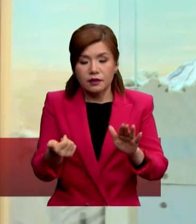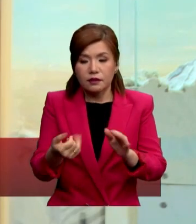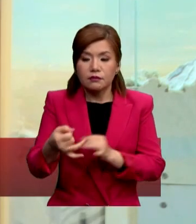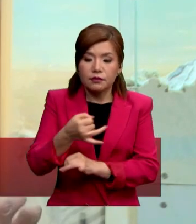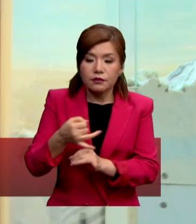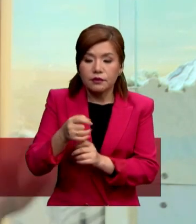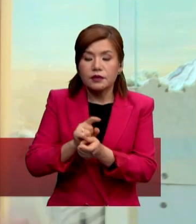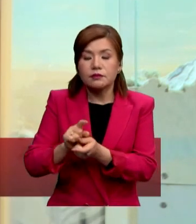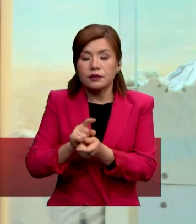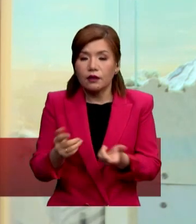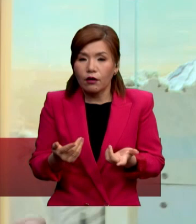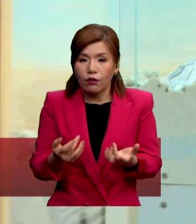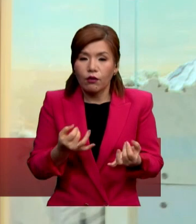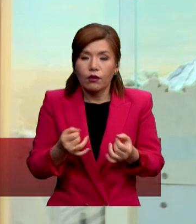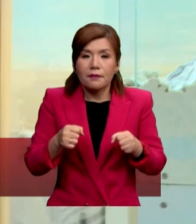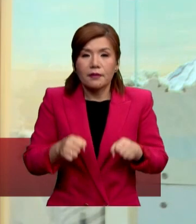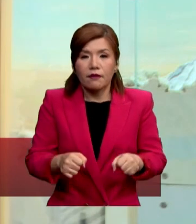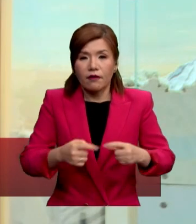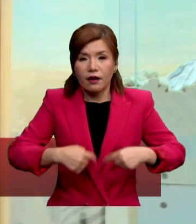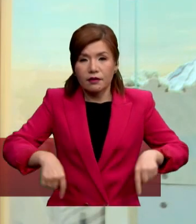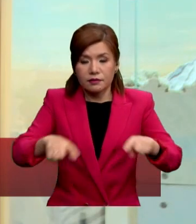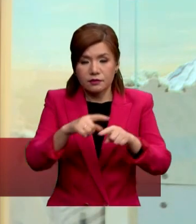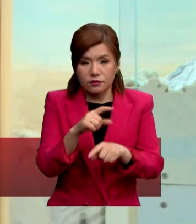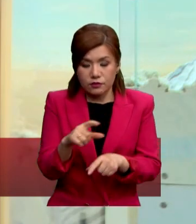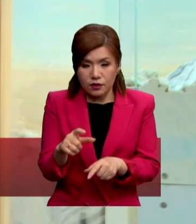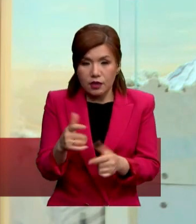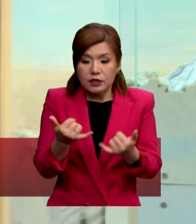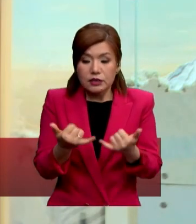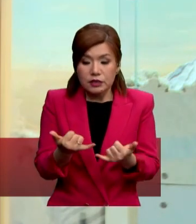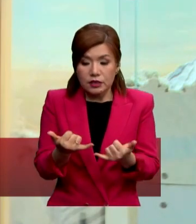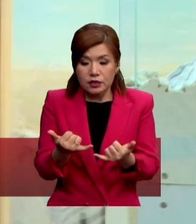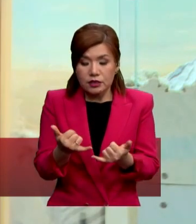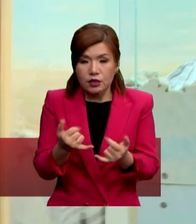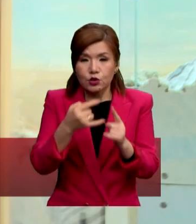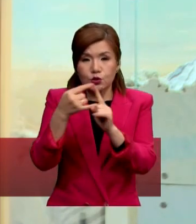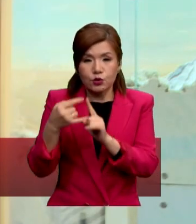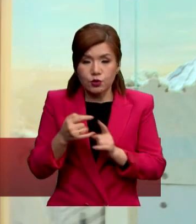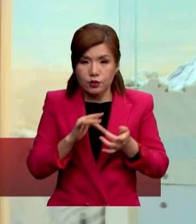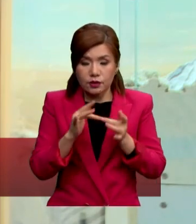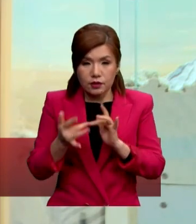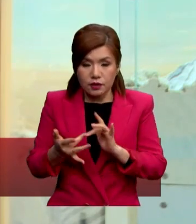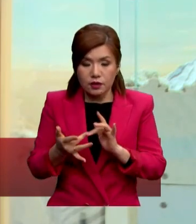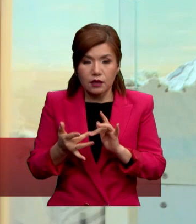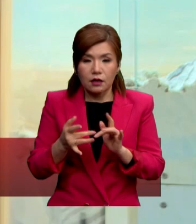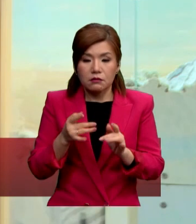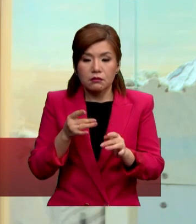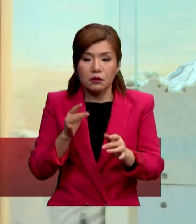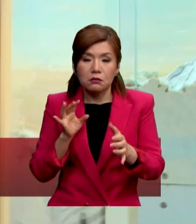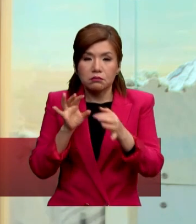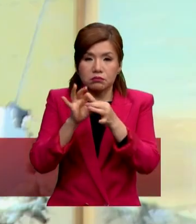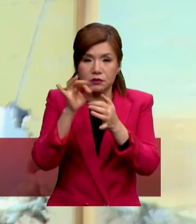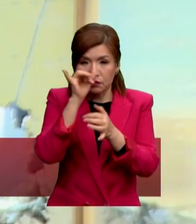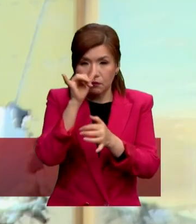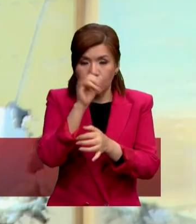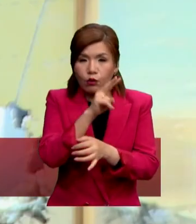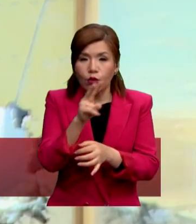изменения о правах общественности и сейчас проводит зумы в интернете и туда даже Невозможно подключиться